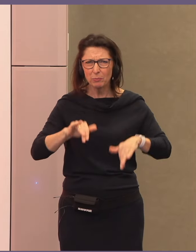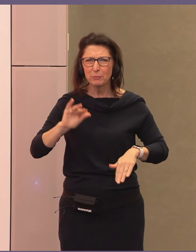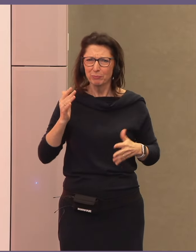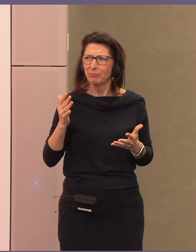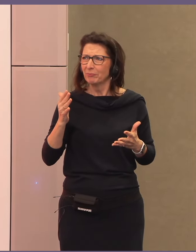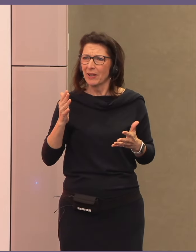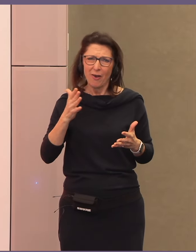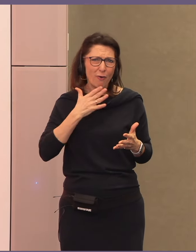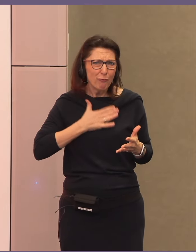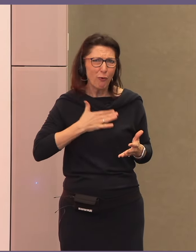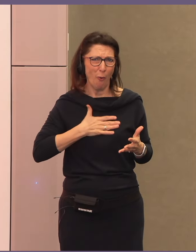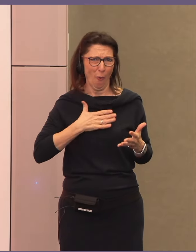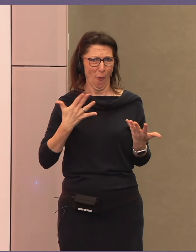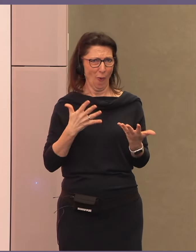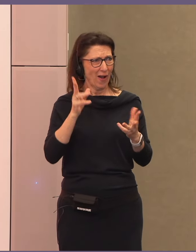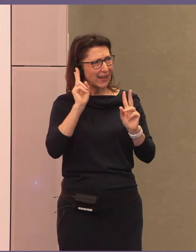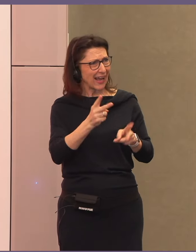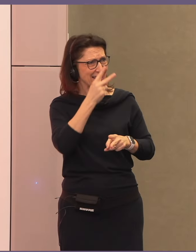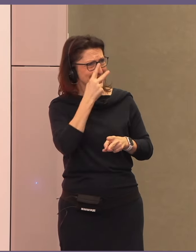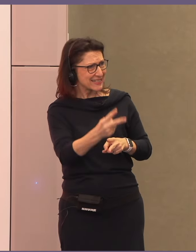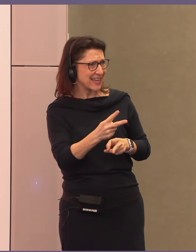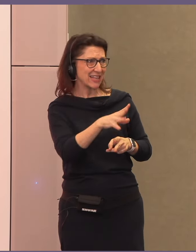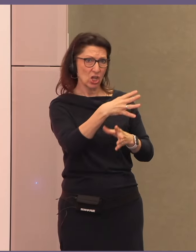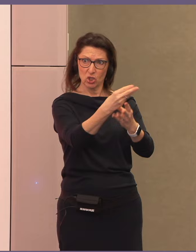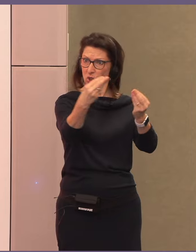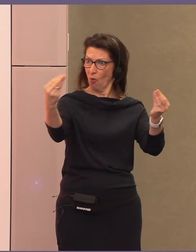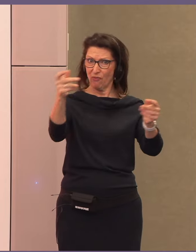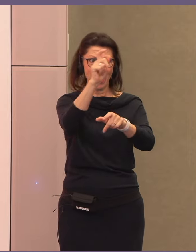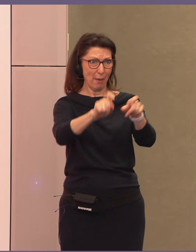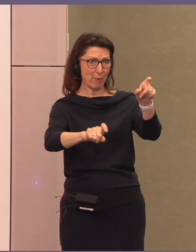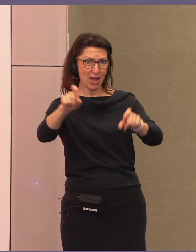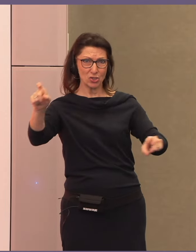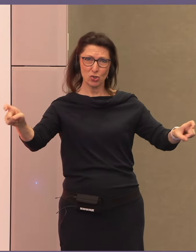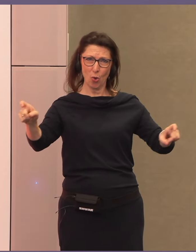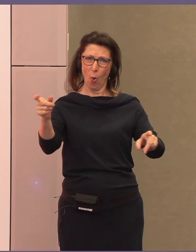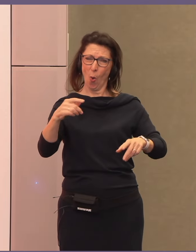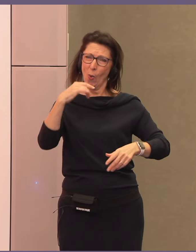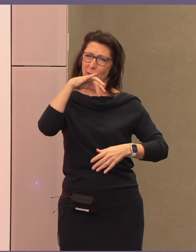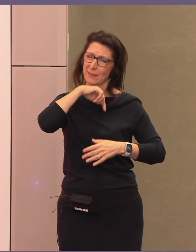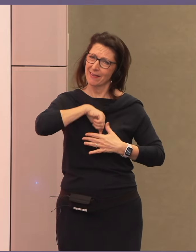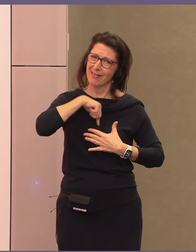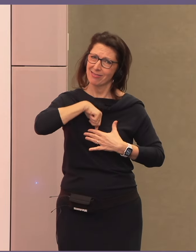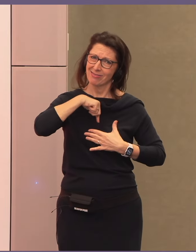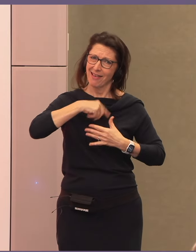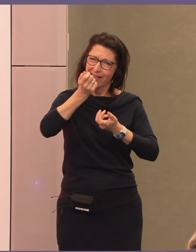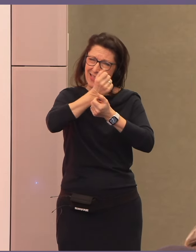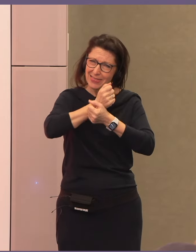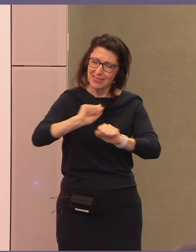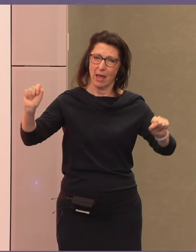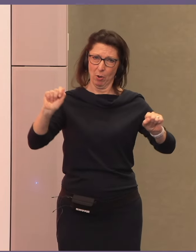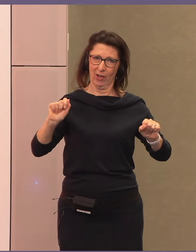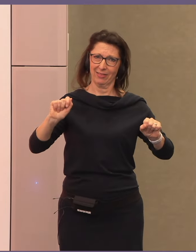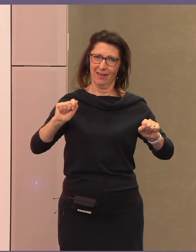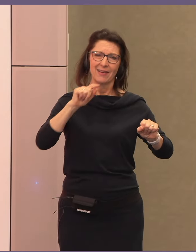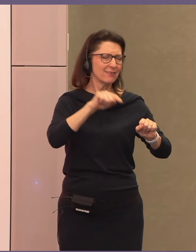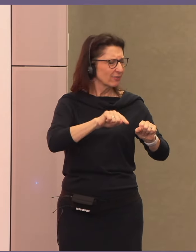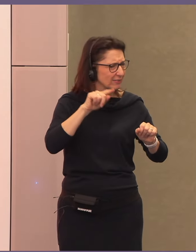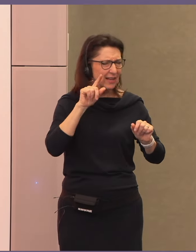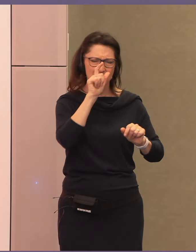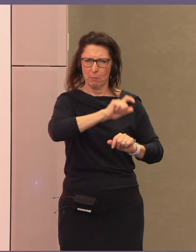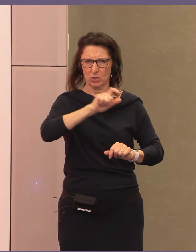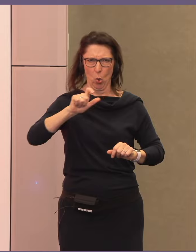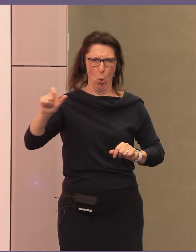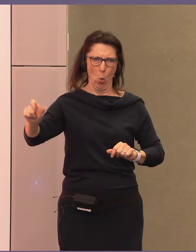zu haben, wie Doris Burres, die diese Veranstaltung immer mit vollem Herzen unterstützt haben und auch unterstützen bei diesem